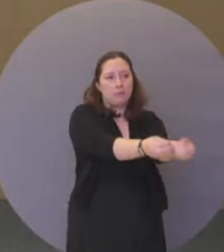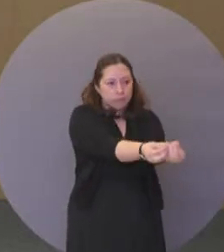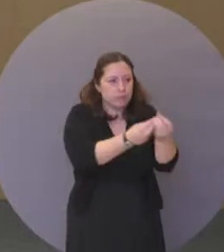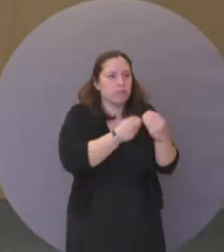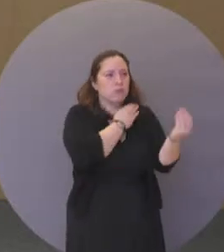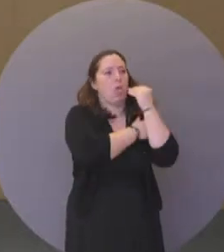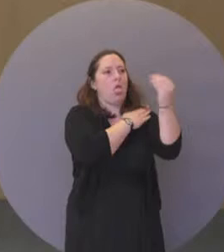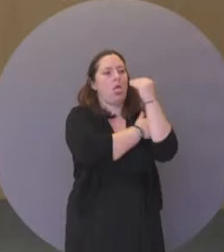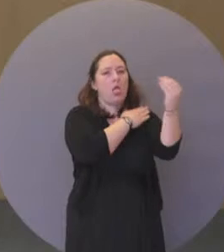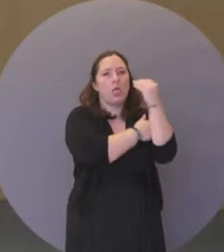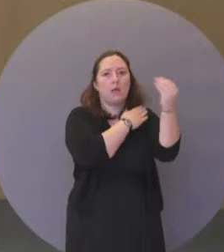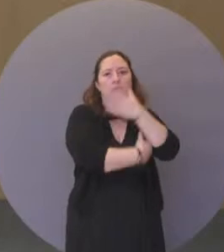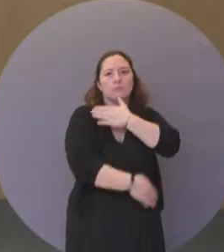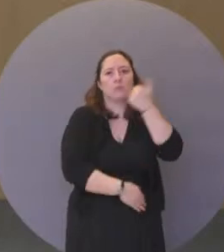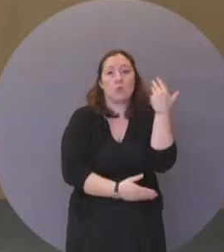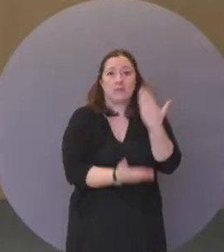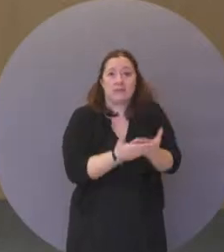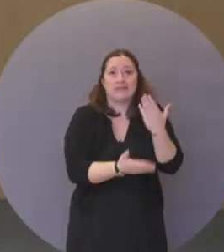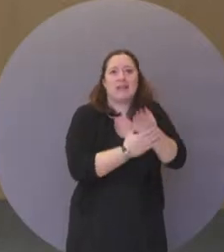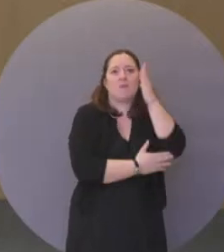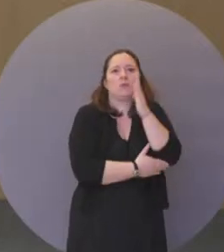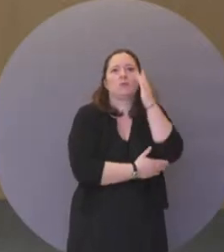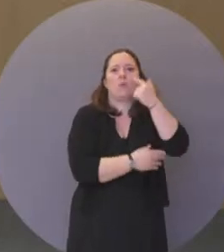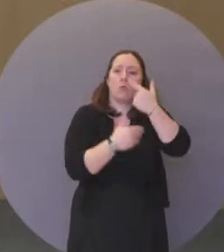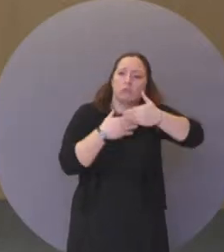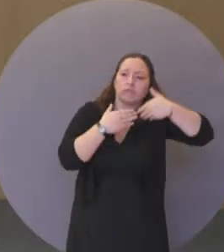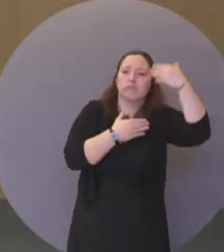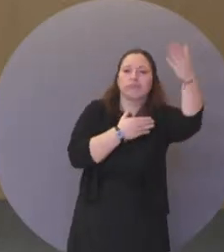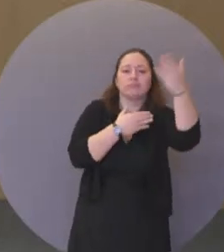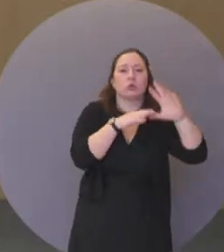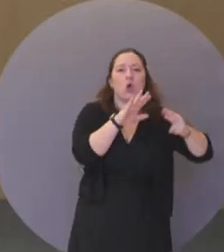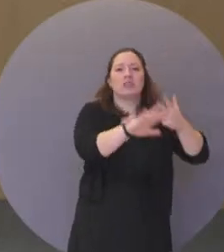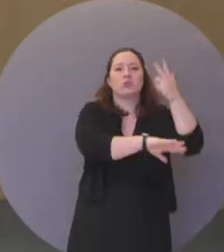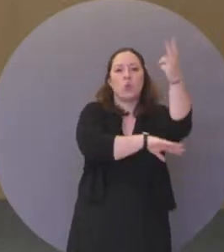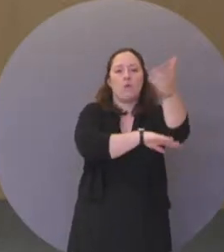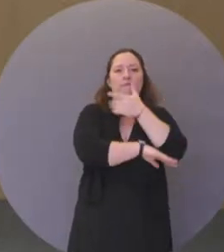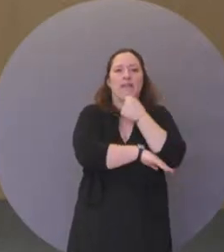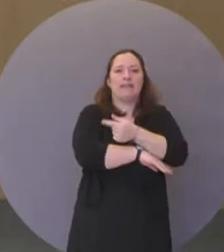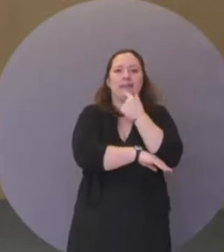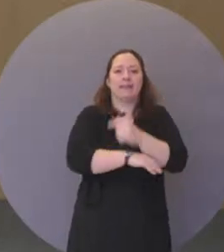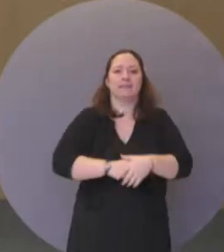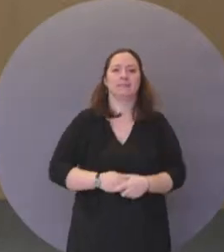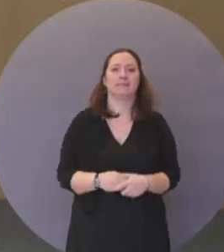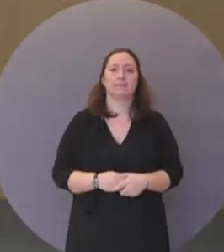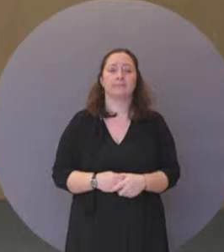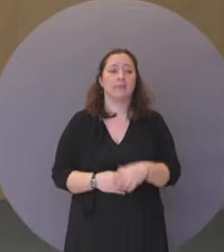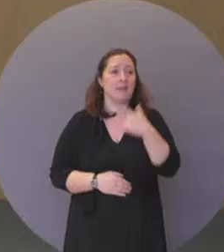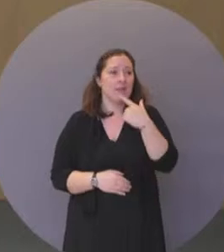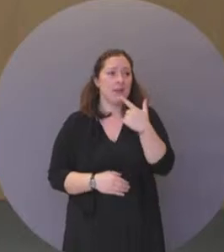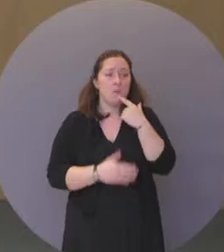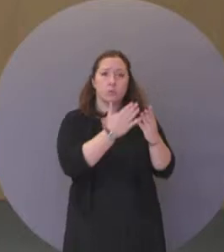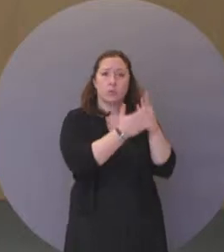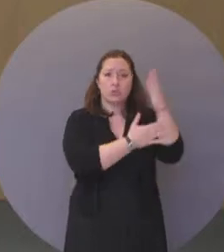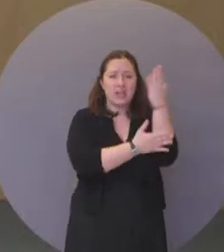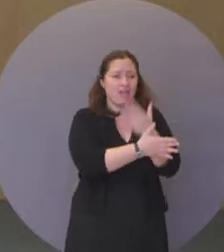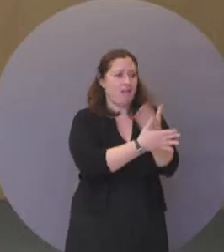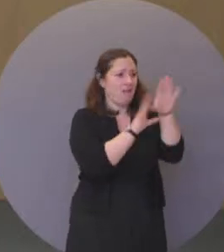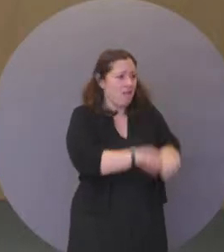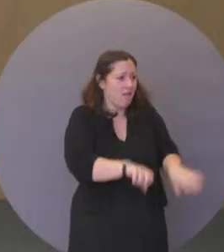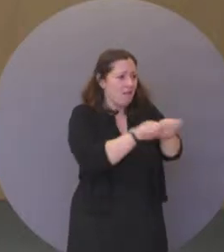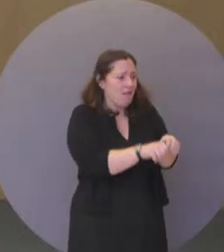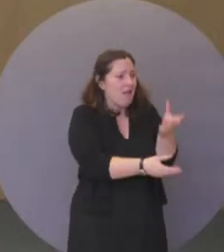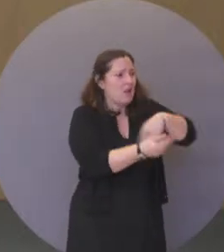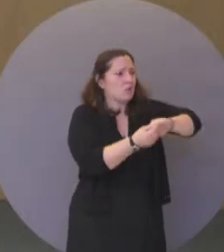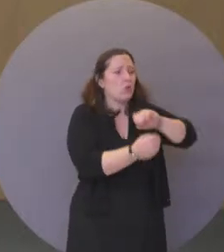énergétiques sont les vecteurs de transition car ils permettent d'acceptabilité des projets des retombées économiques l'implantation des projets